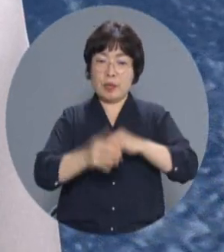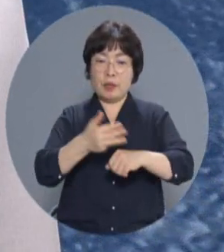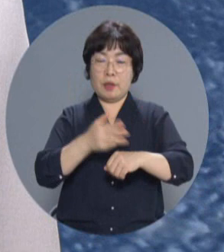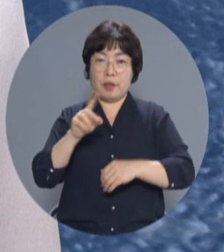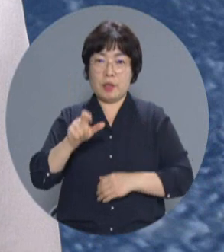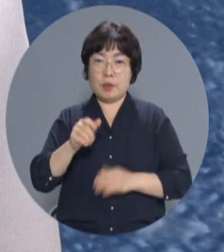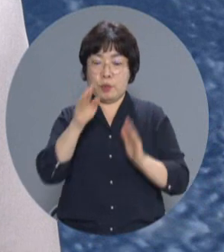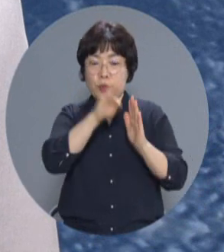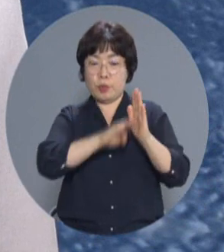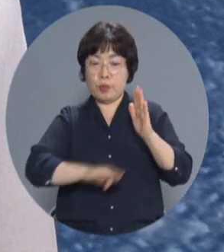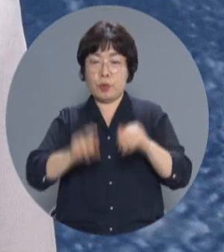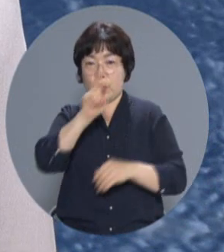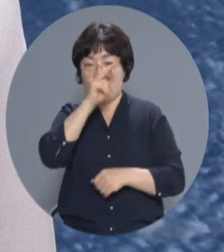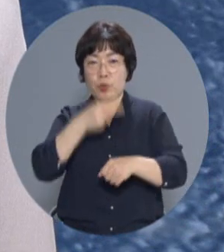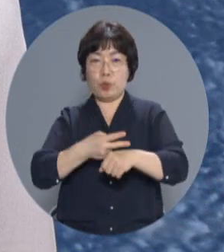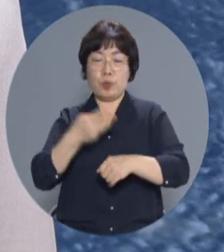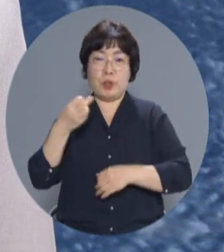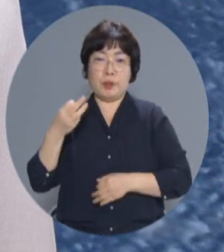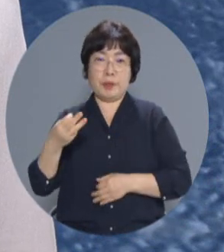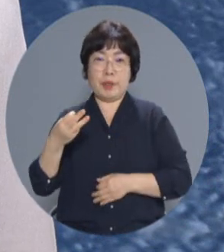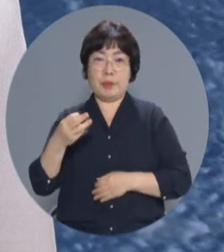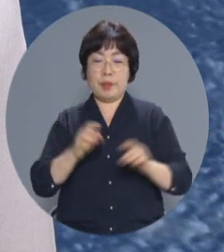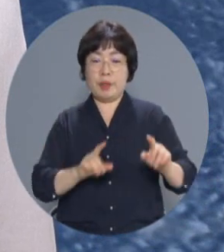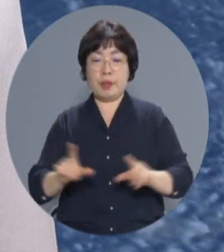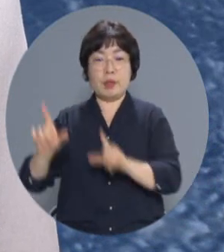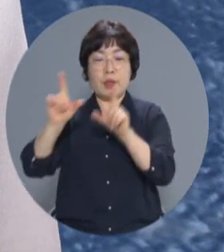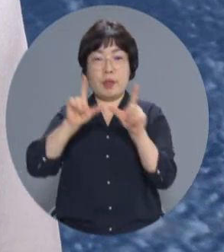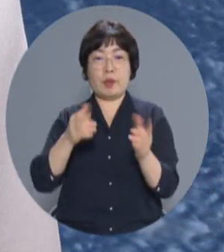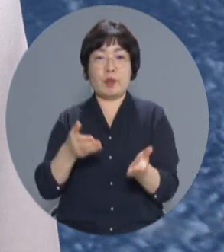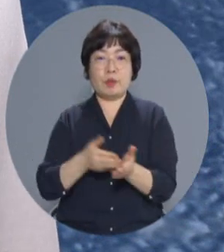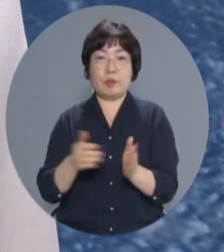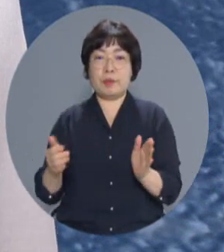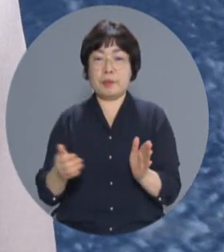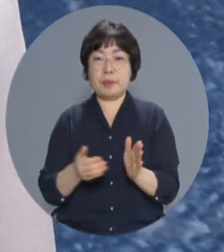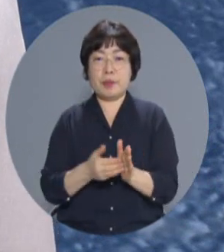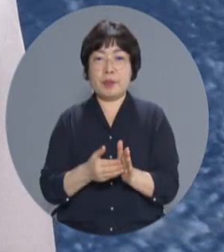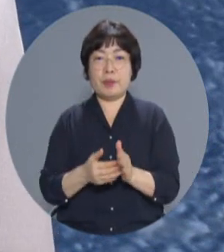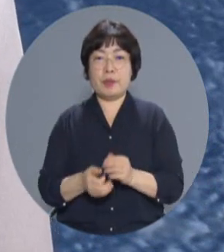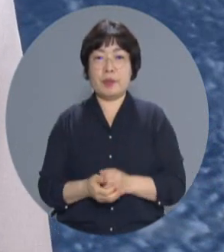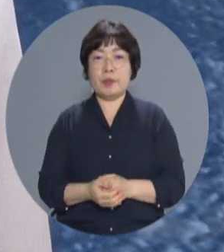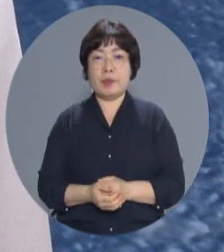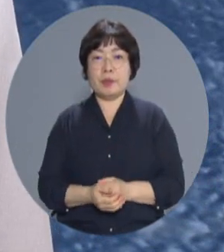15분 간조 시간은 오후 2시 13분입니다 지금까지 생활 포커스 송유라였습니다